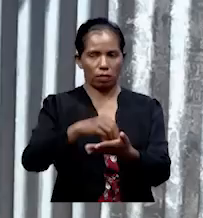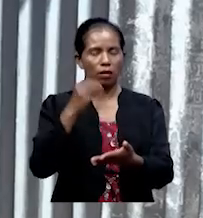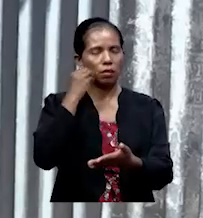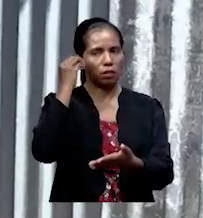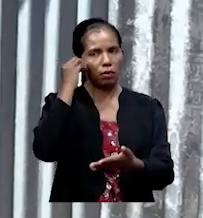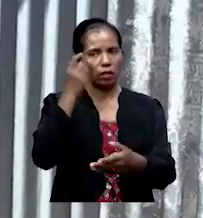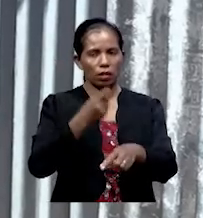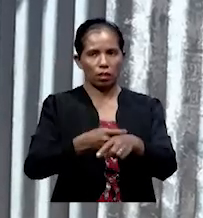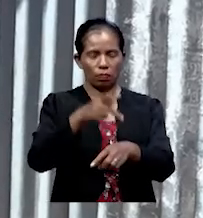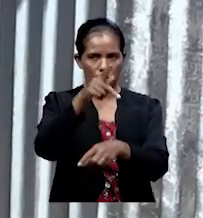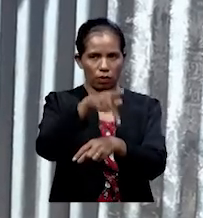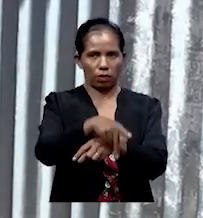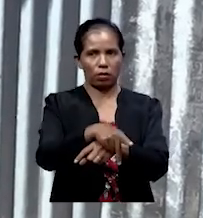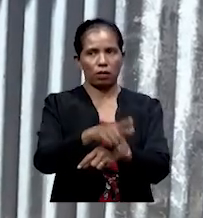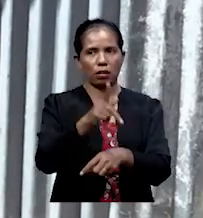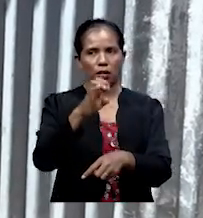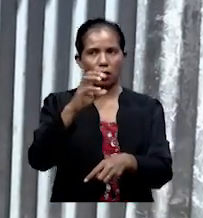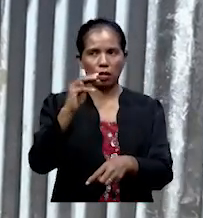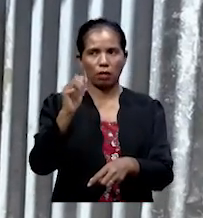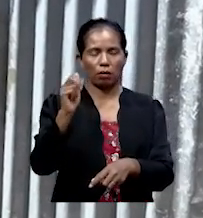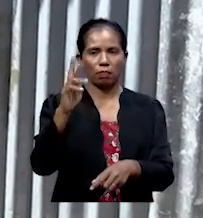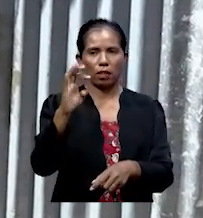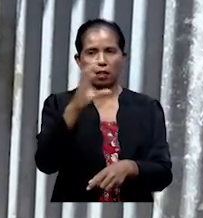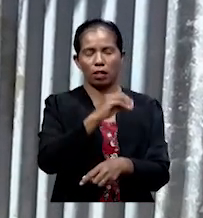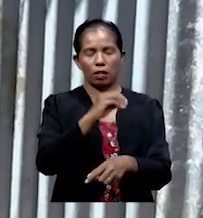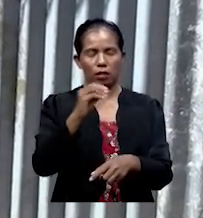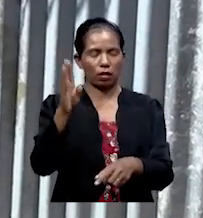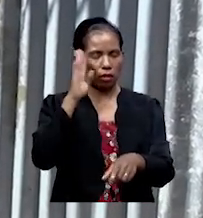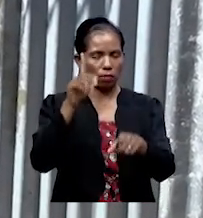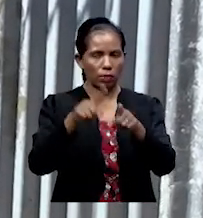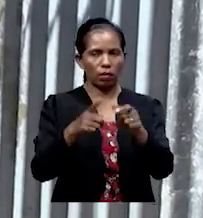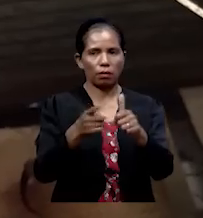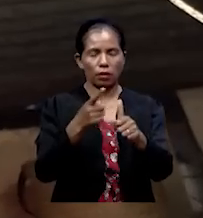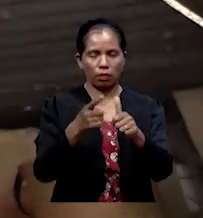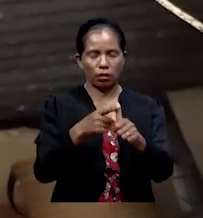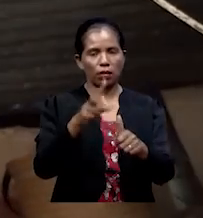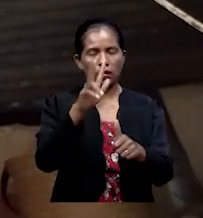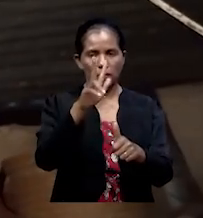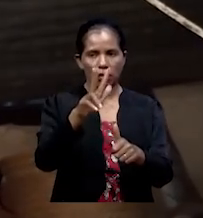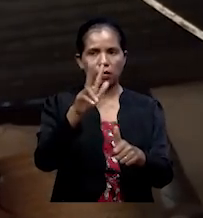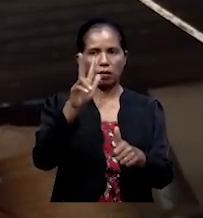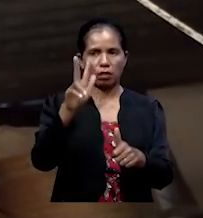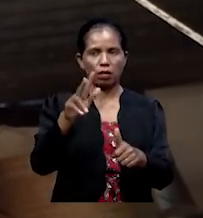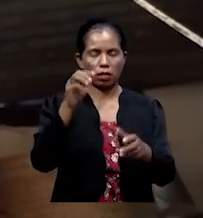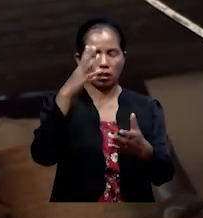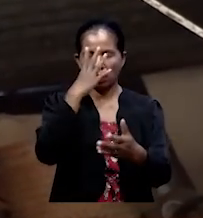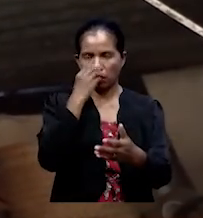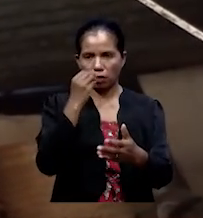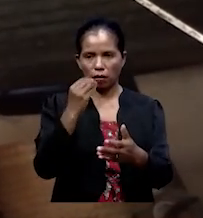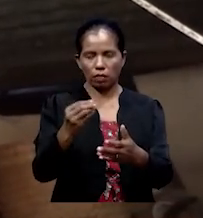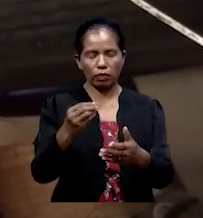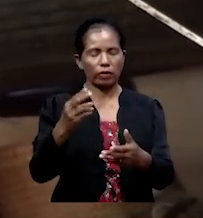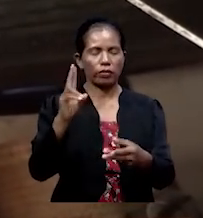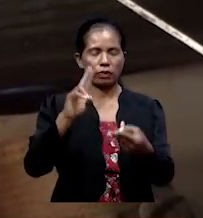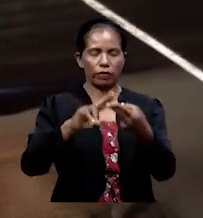ye tempo kalan ke baru ho kenzerson sire ne mau primero segundo no terceiro tem que toba det ye vigino ne